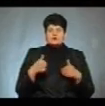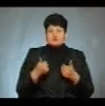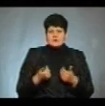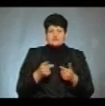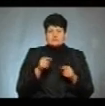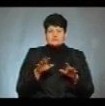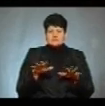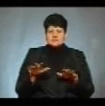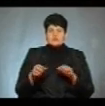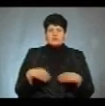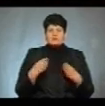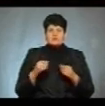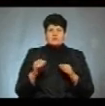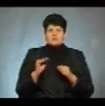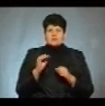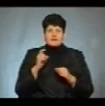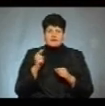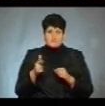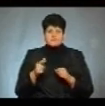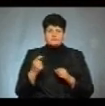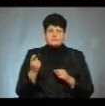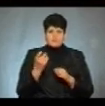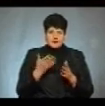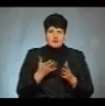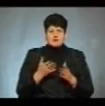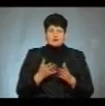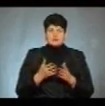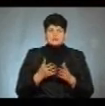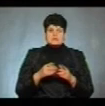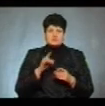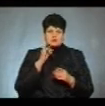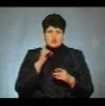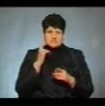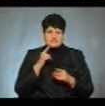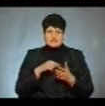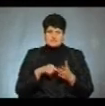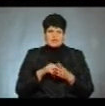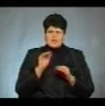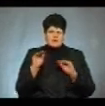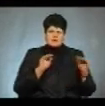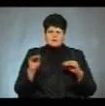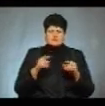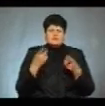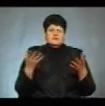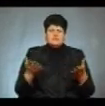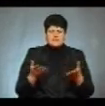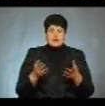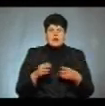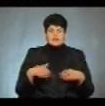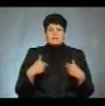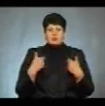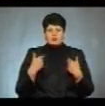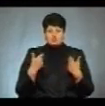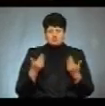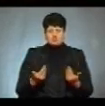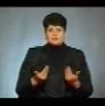рекомендує управління житлово-комунального господарства, відповідності до концепції озеленення міста. Тобто воно робиться не хаотично, а в тій відповідності, як нам пропонували екологи